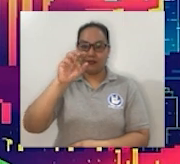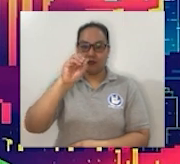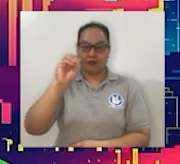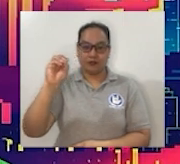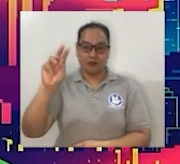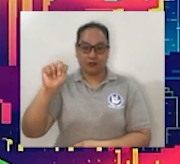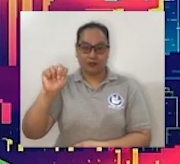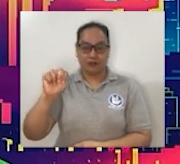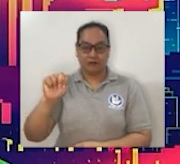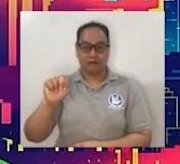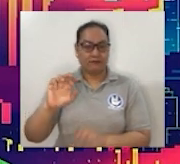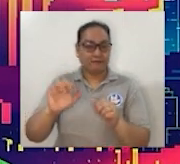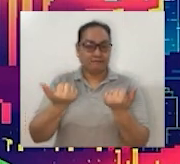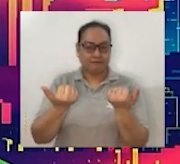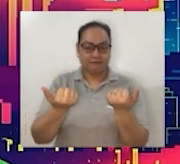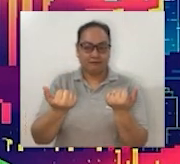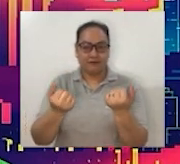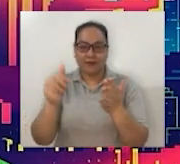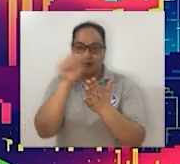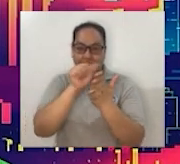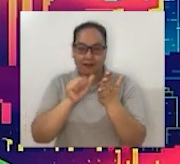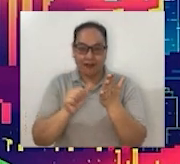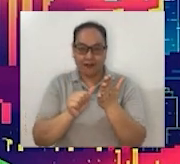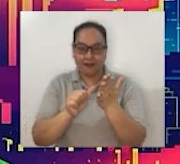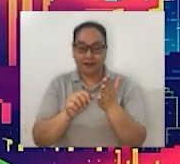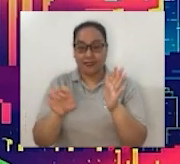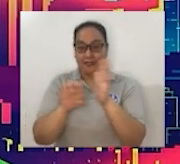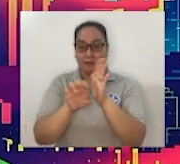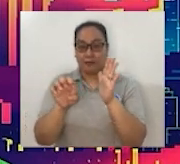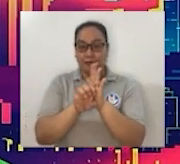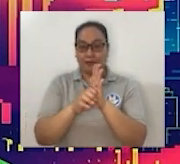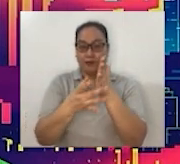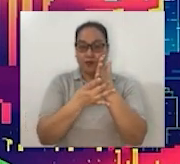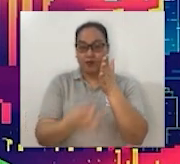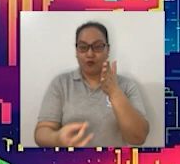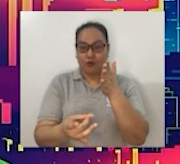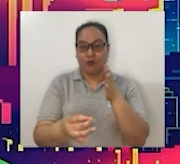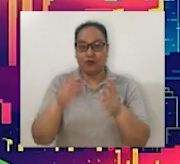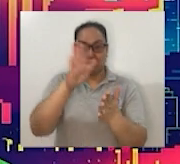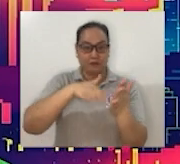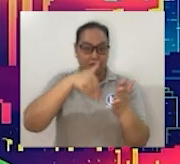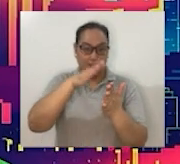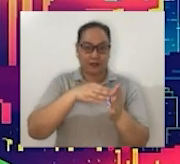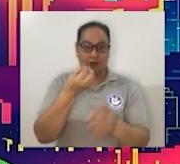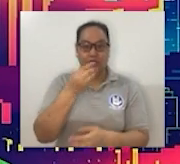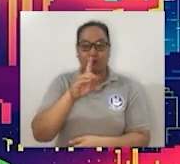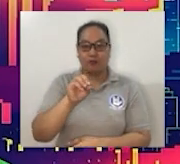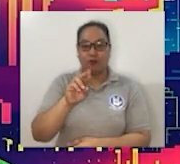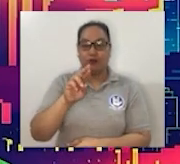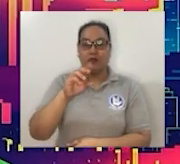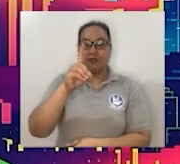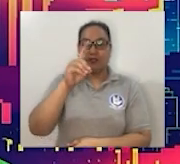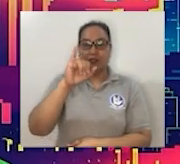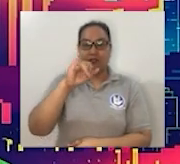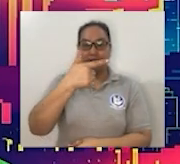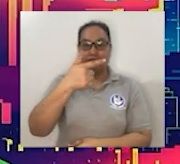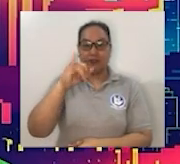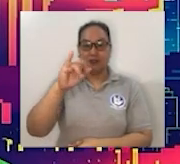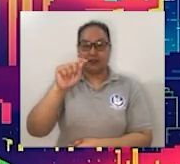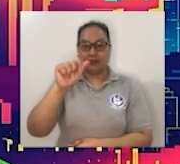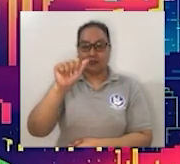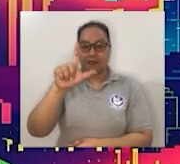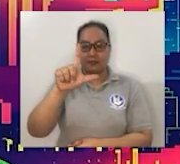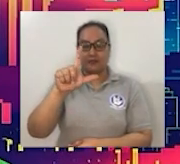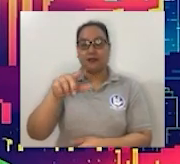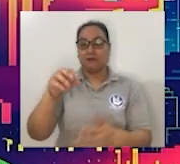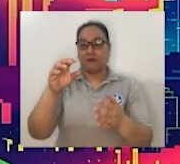How about art? Like oil painting or digital painting? At mag-edit-edit